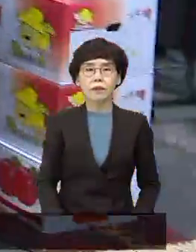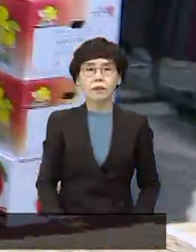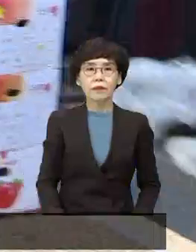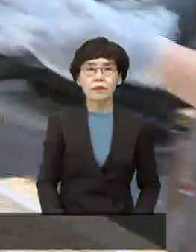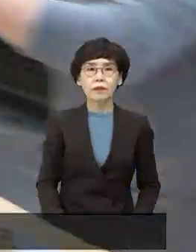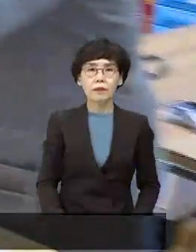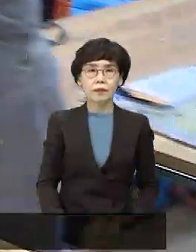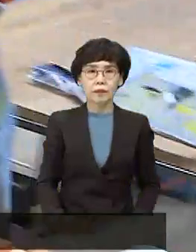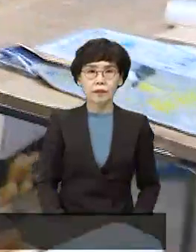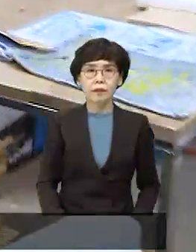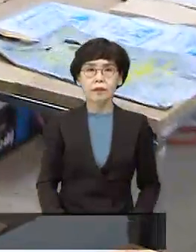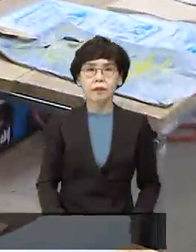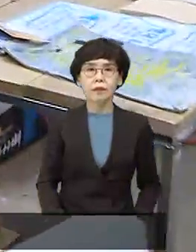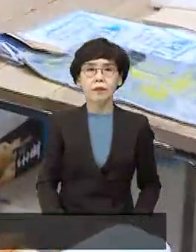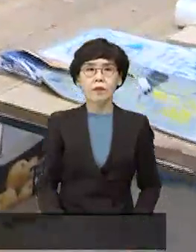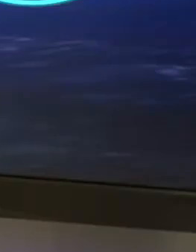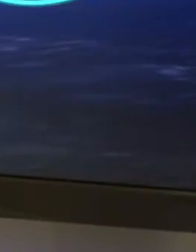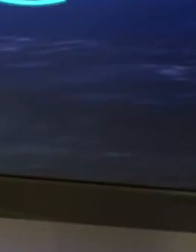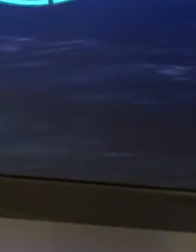주혜인입니다.